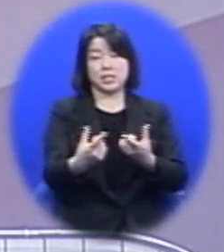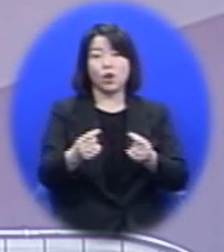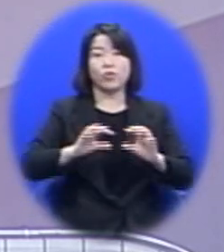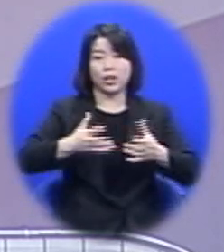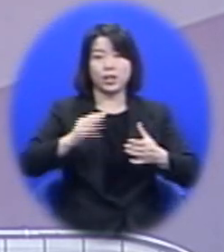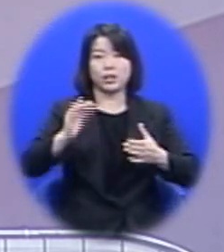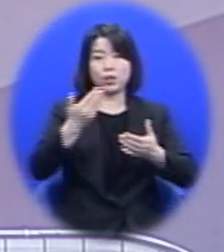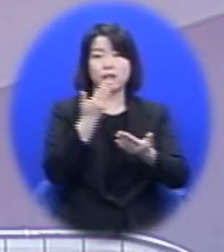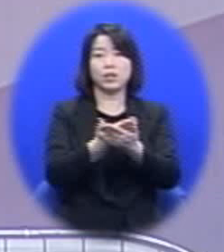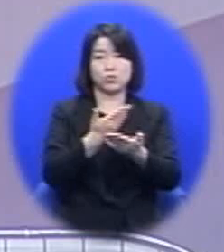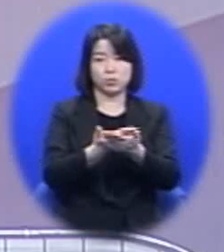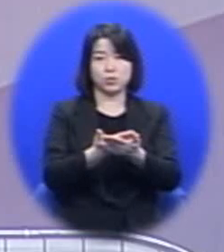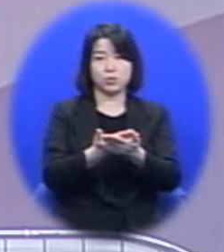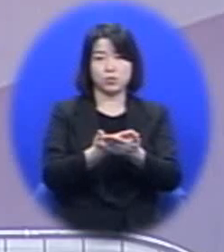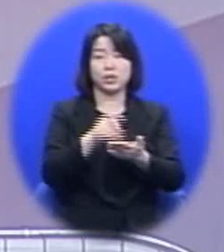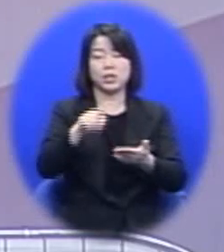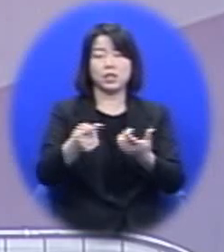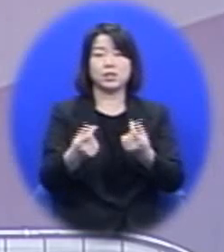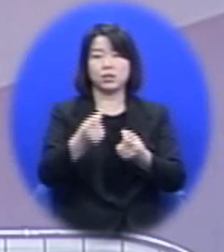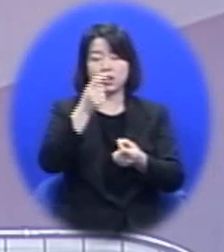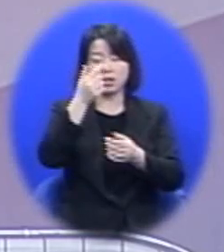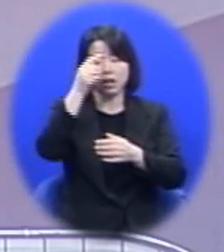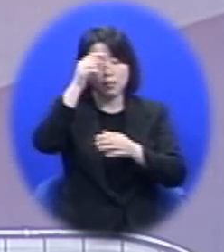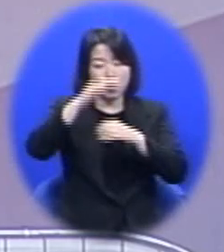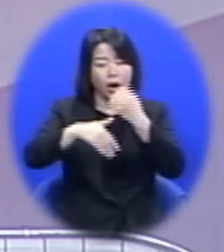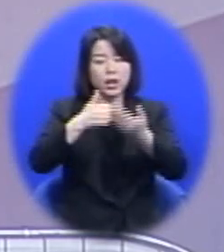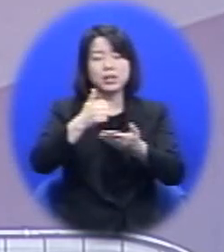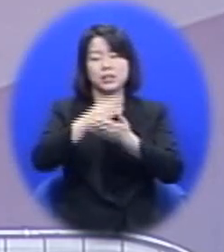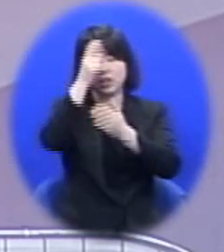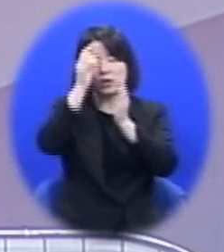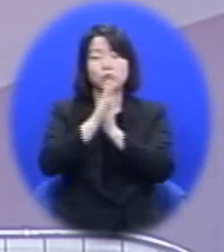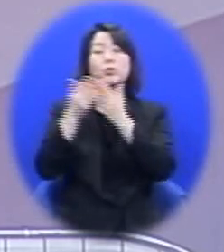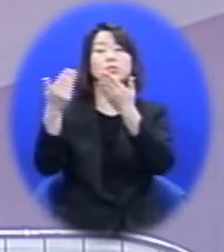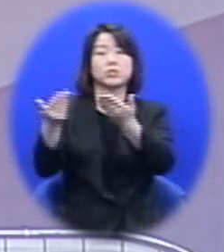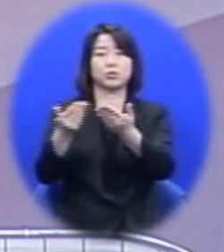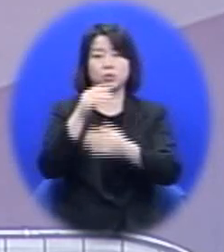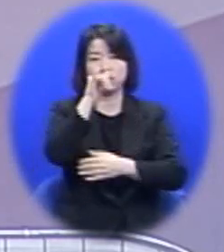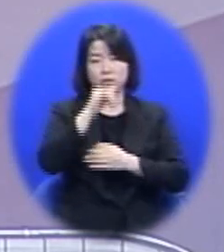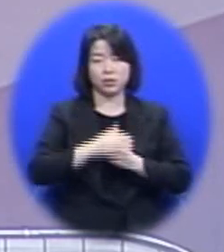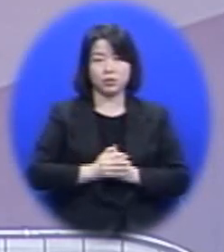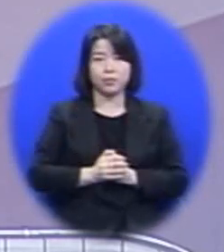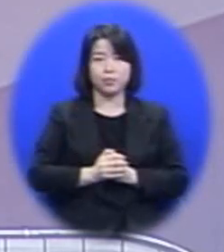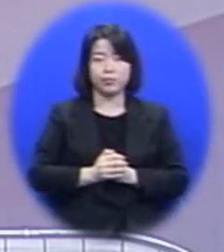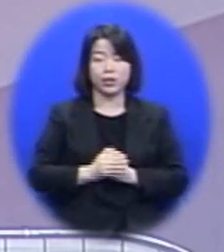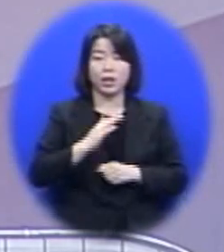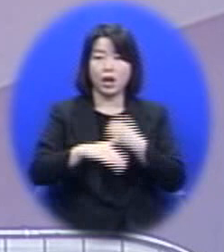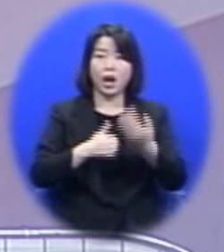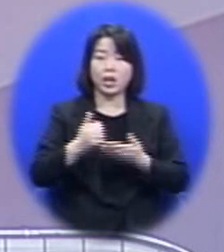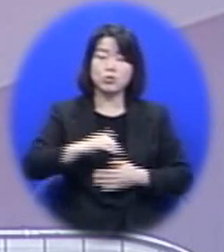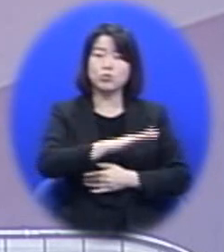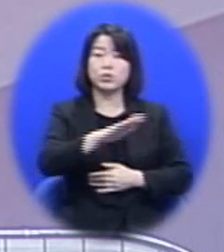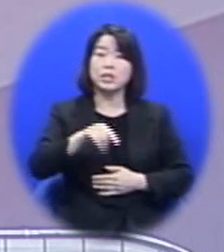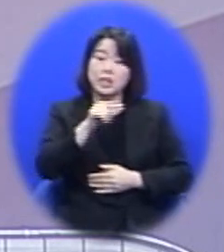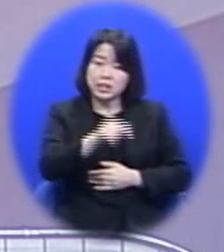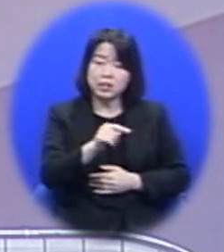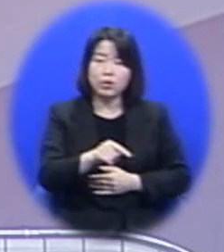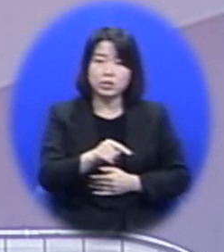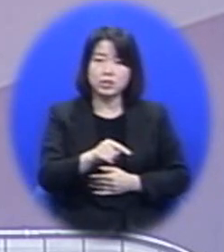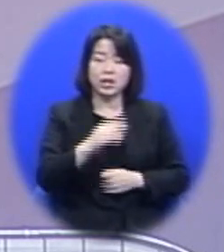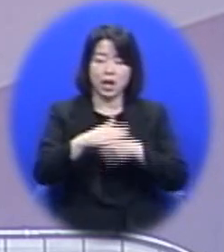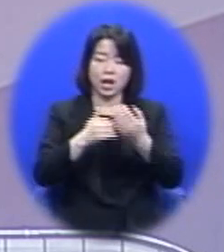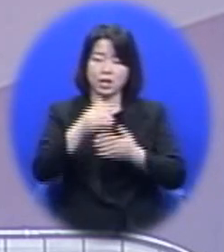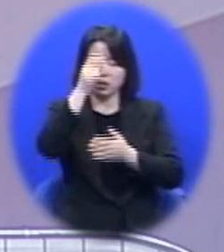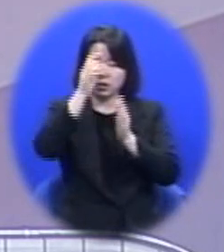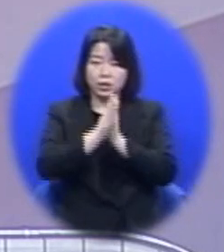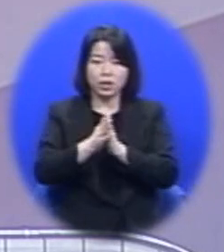해주십시오. 그렇게 하나님께 구하는 것입니다. 여러분, 이것은 우리가 그대로 하나님께